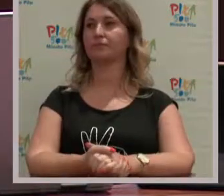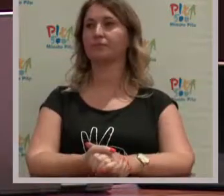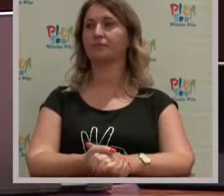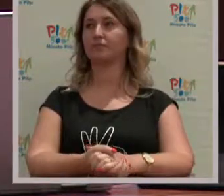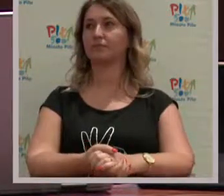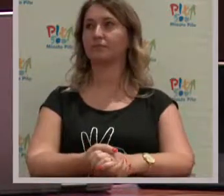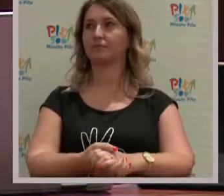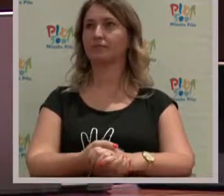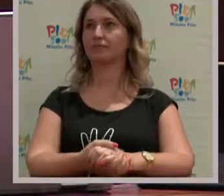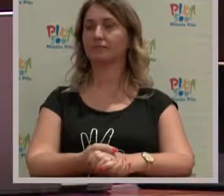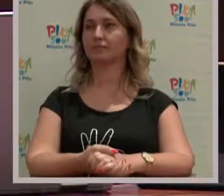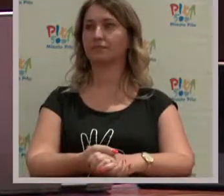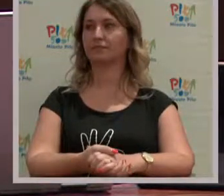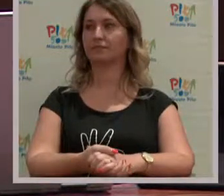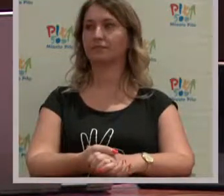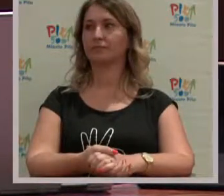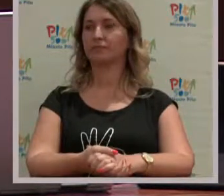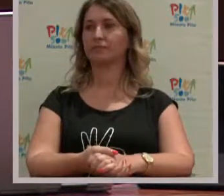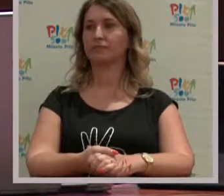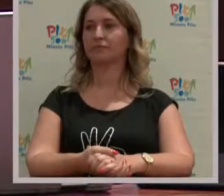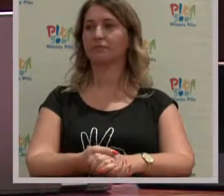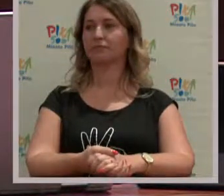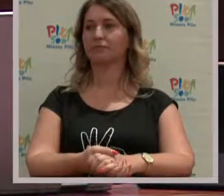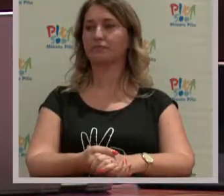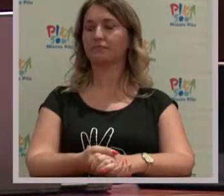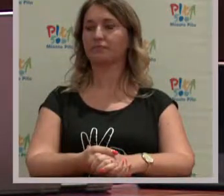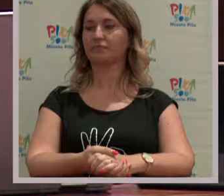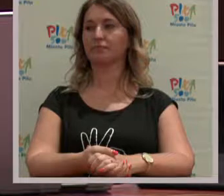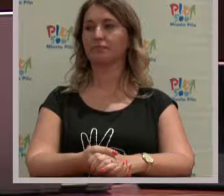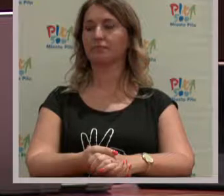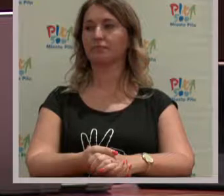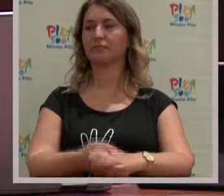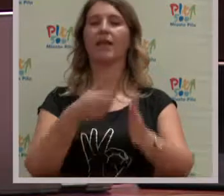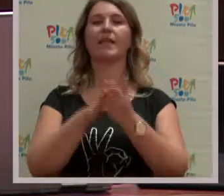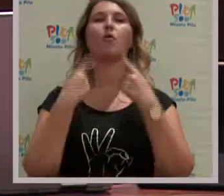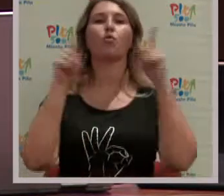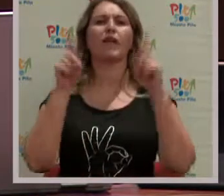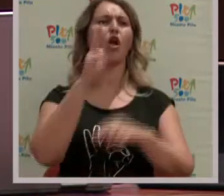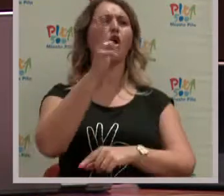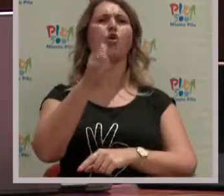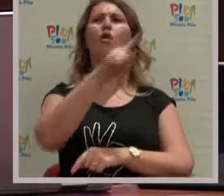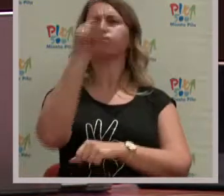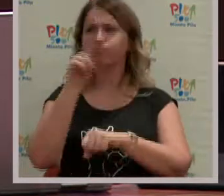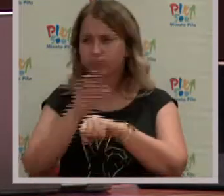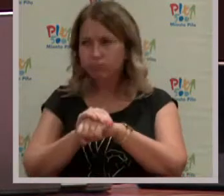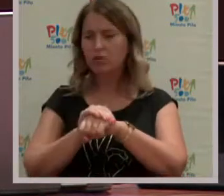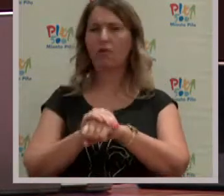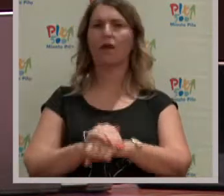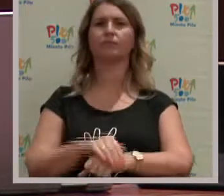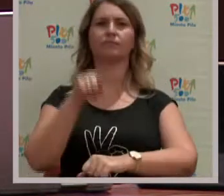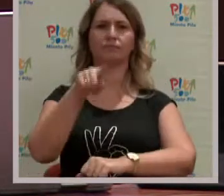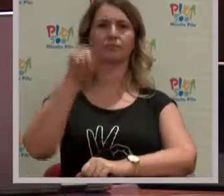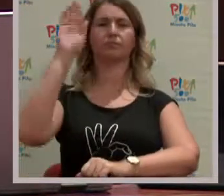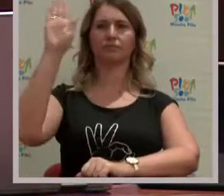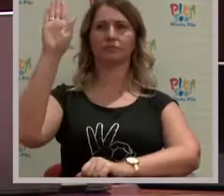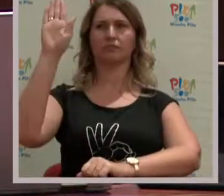Proszę państwa, przed nami zatem głosowanie odnoszące się do tej propozycji. Kto z pań i panów radnych jest za? Wprowadzeniem tego punktu